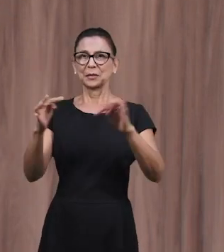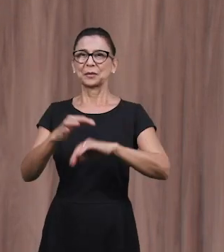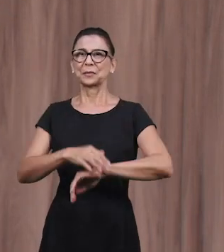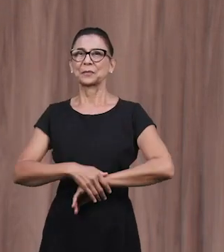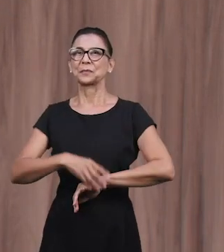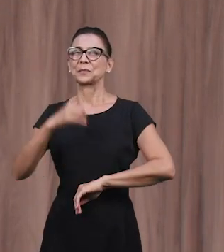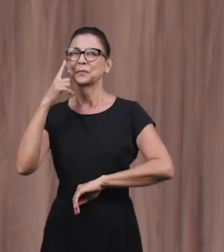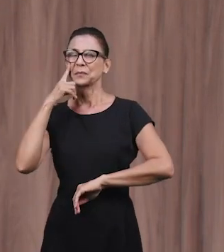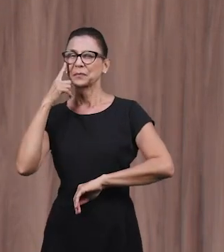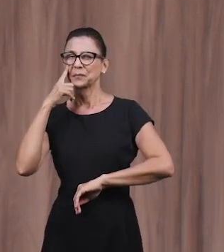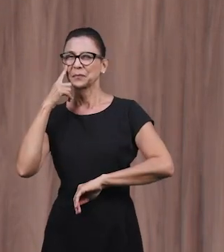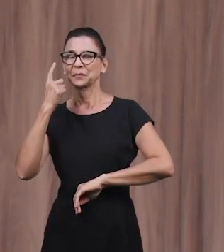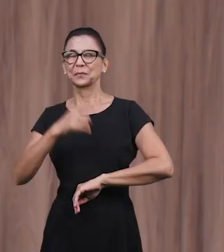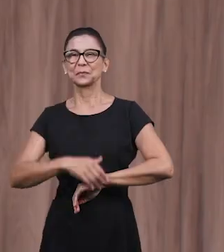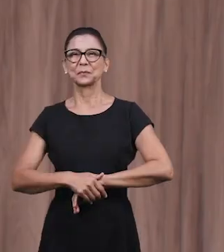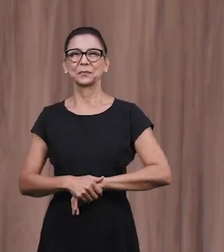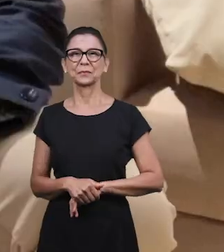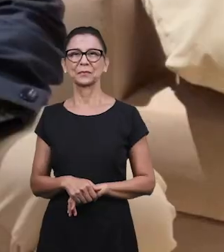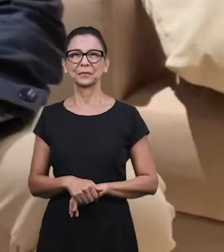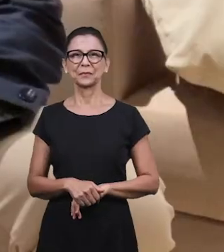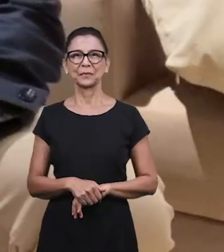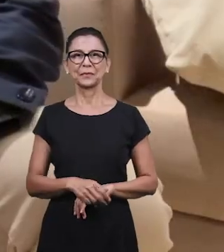que nous avons reçus. Nous allons assister.